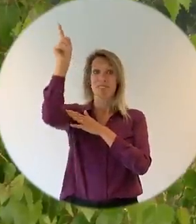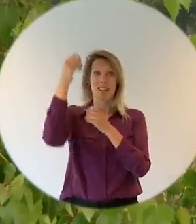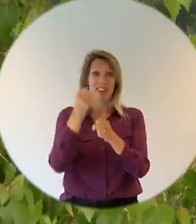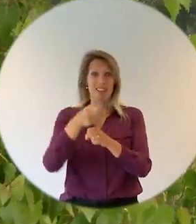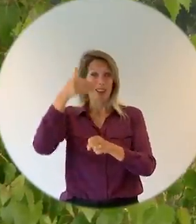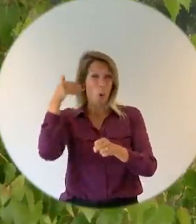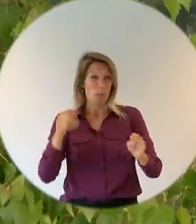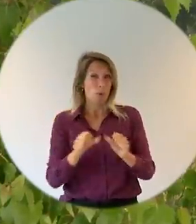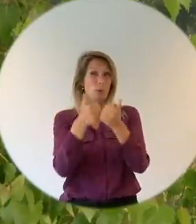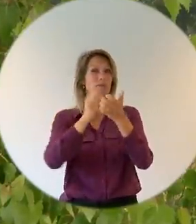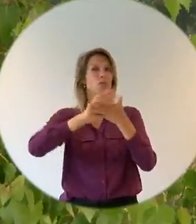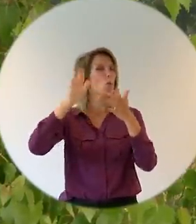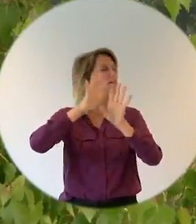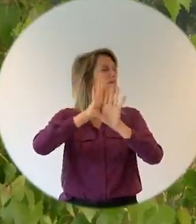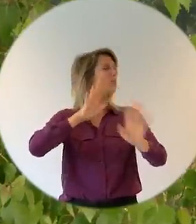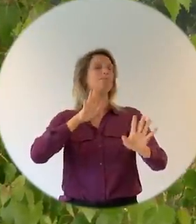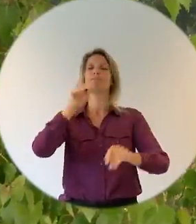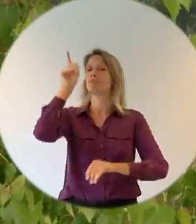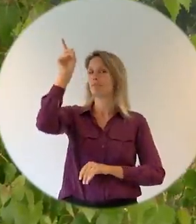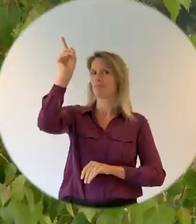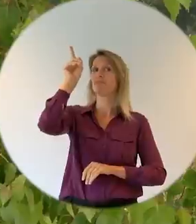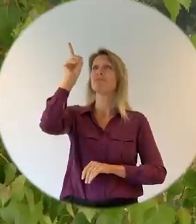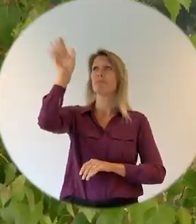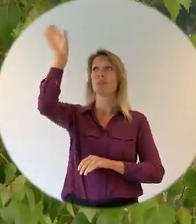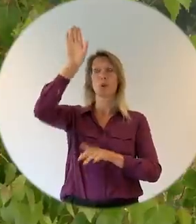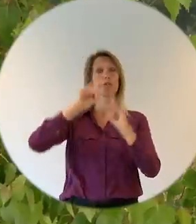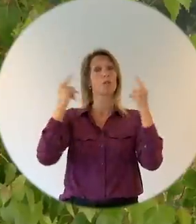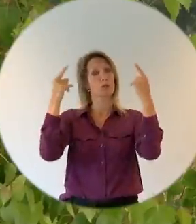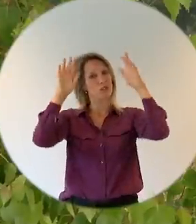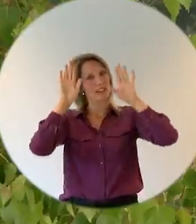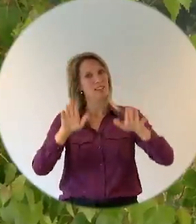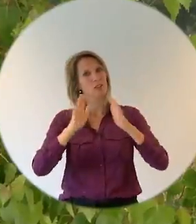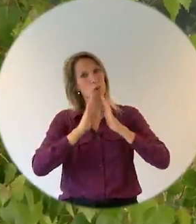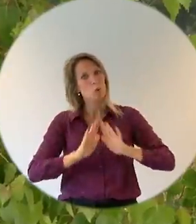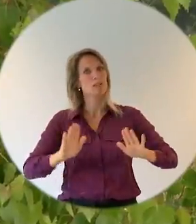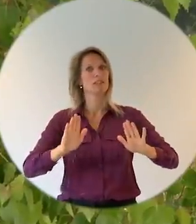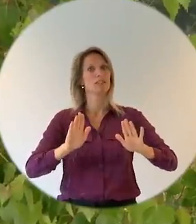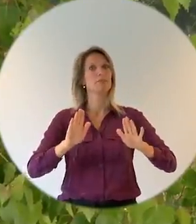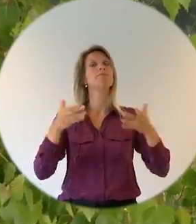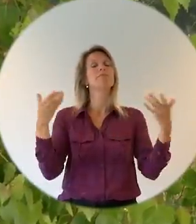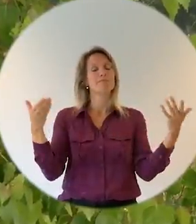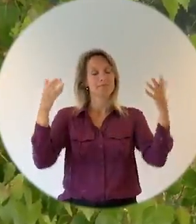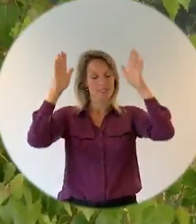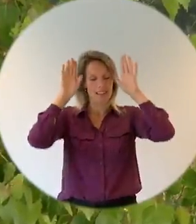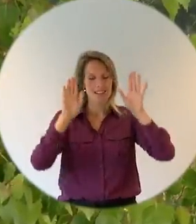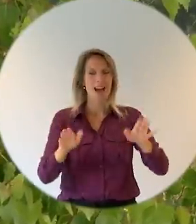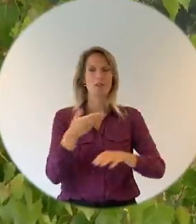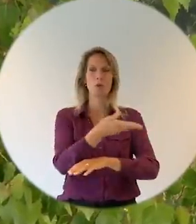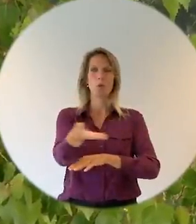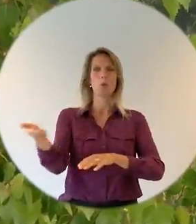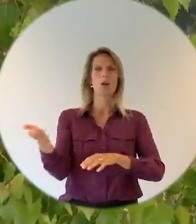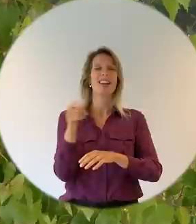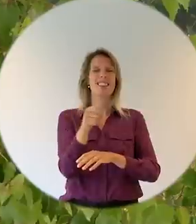ooit begon. En die God wil ons ook zegenend groeten. En dat doet hij met deze woorden. Genade is er voor u en voor